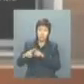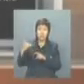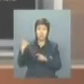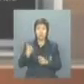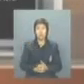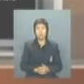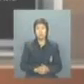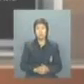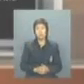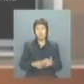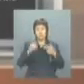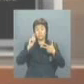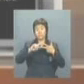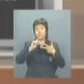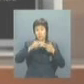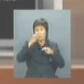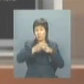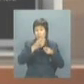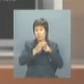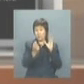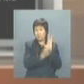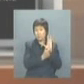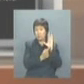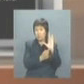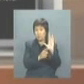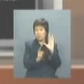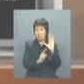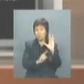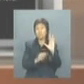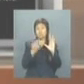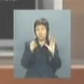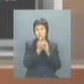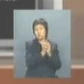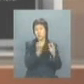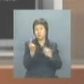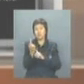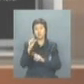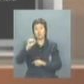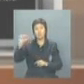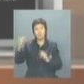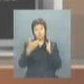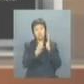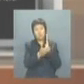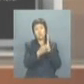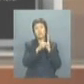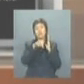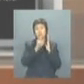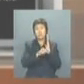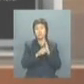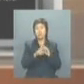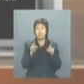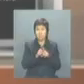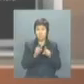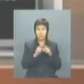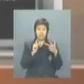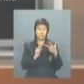งการที่นายเจริญได้รับการเสนอชื่อในครั้งนี้ก็เนื่องมาจากเป็นตัวแทนในโควต้าของส.ส.ภาคอีสานเช่นเดียวกับนายวิสุทธ์ค่ะที่เป็